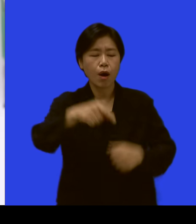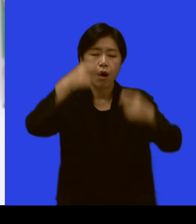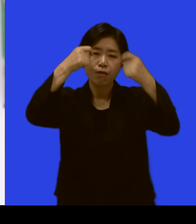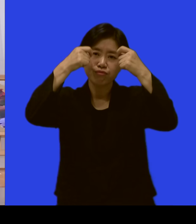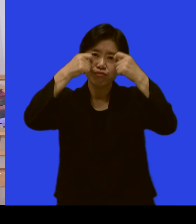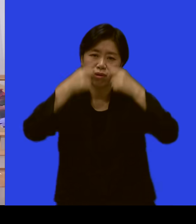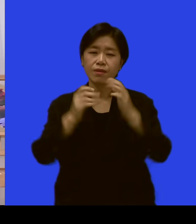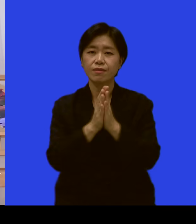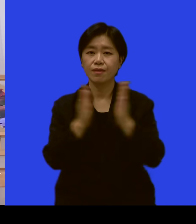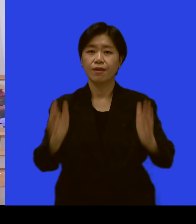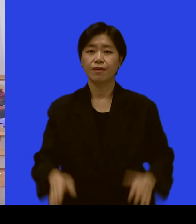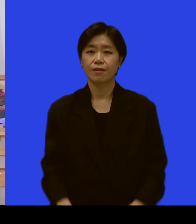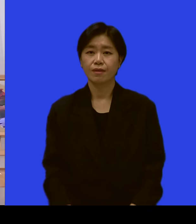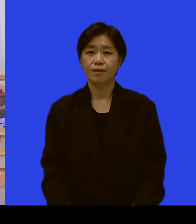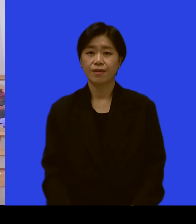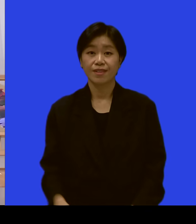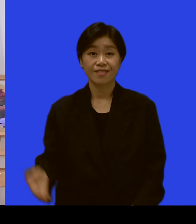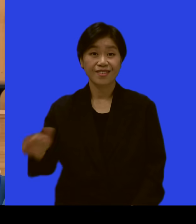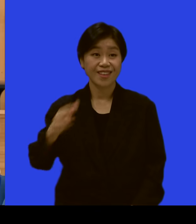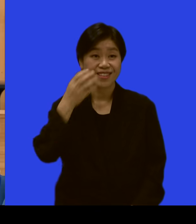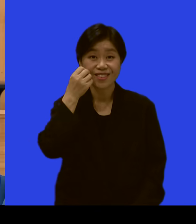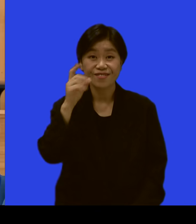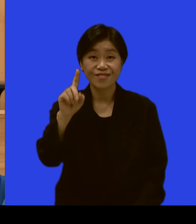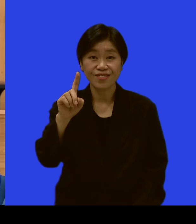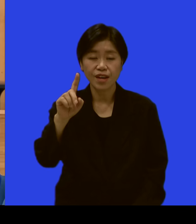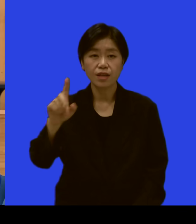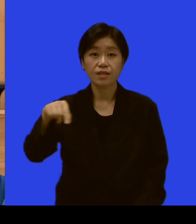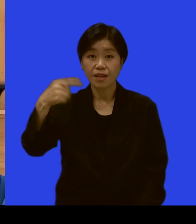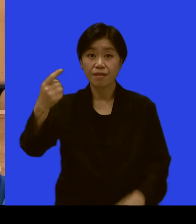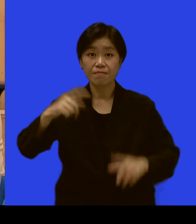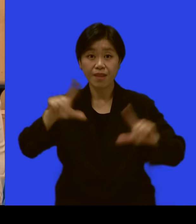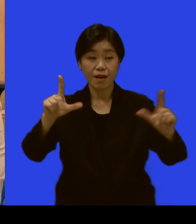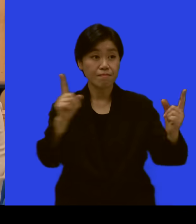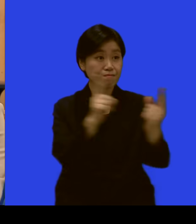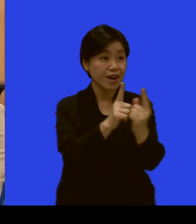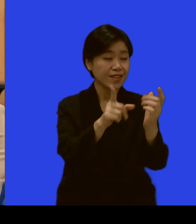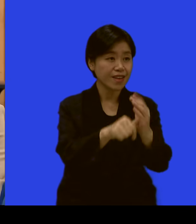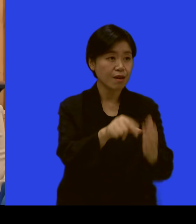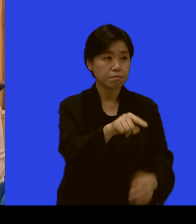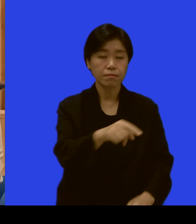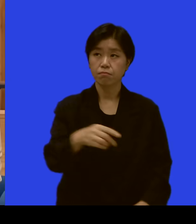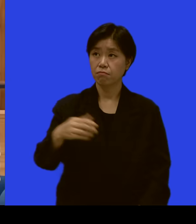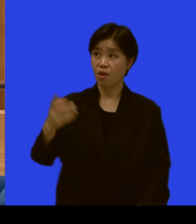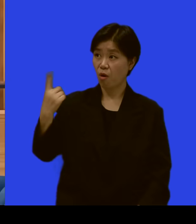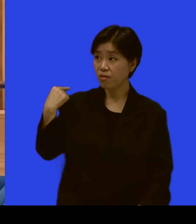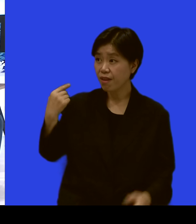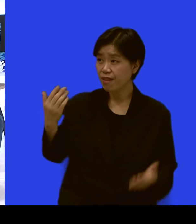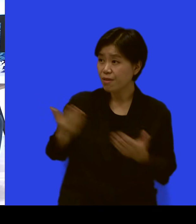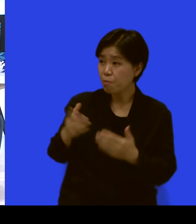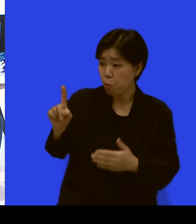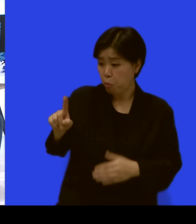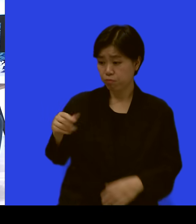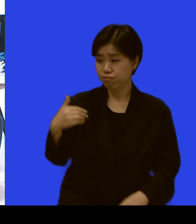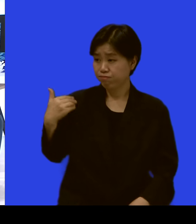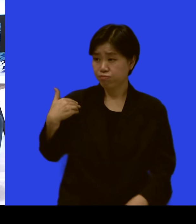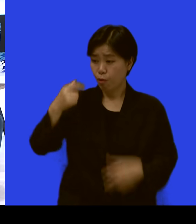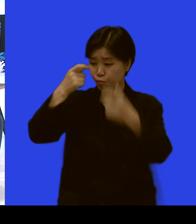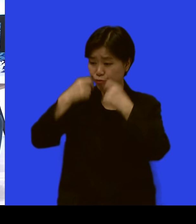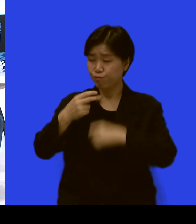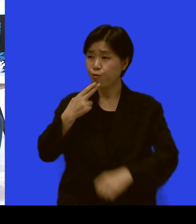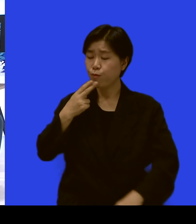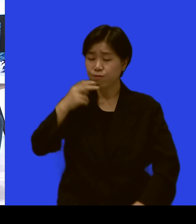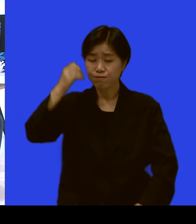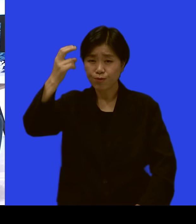예. 그 다음날 기억 안 난다 그래요. 그렇지. 쪽팔리니까. 그래서도 술 먹고 맞아.